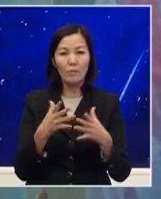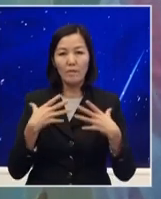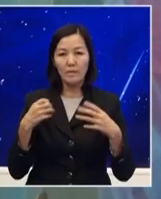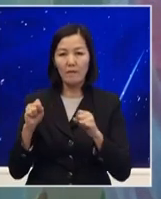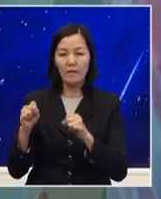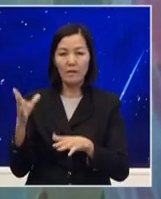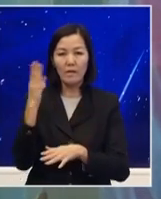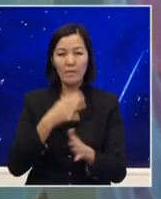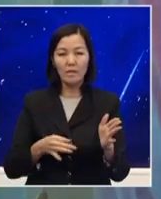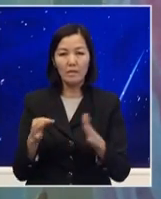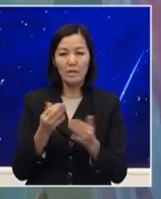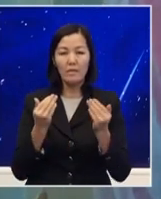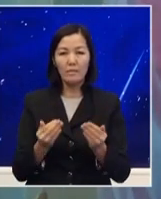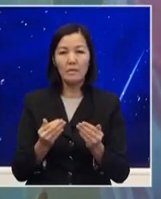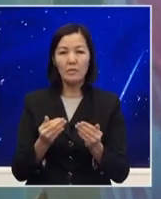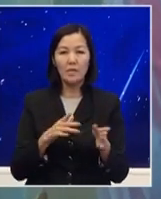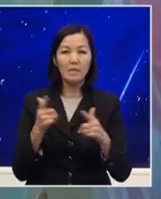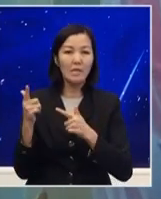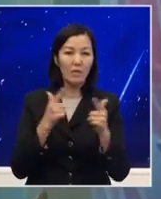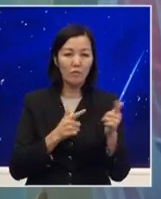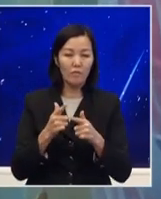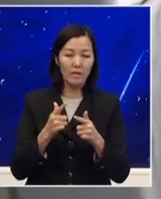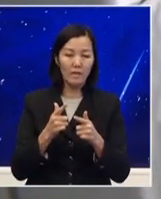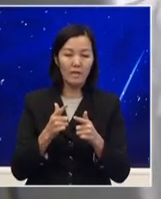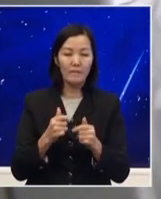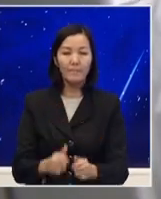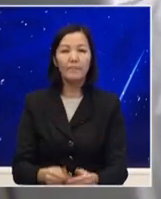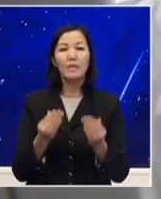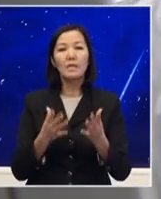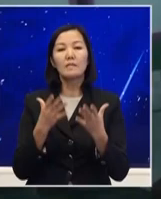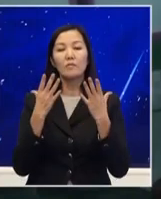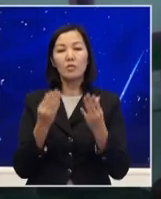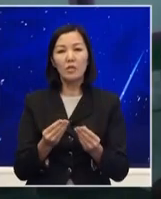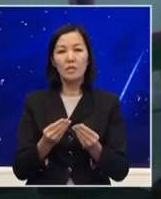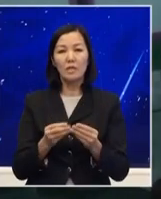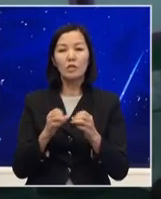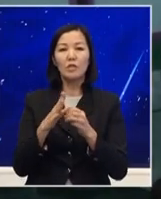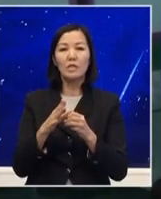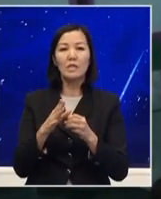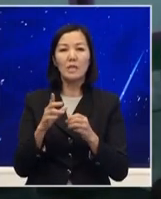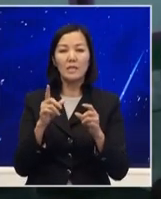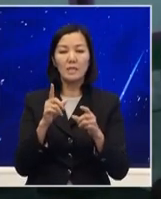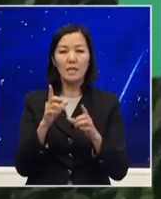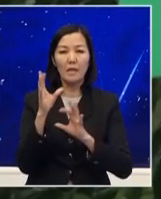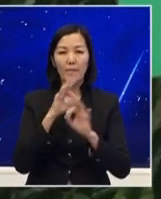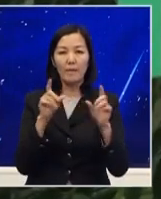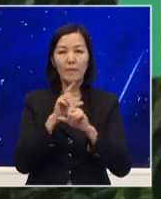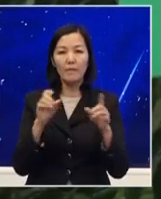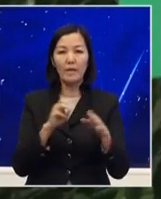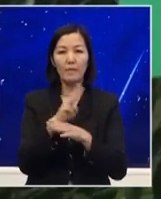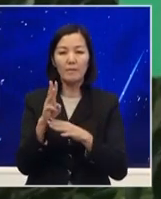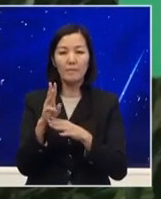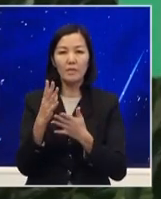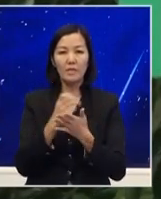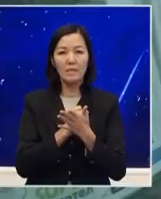здравоохранения Алматинской области, мы сейчас готовы ко второй волне. На сегодня 14 местных аптек Капчагая полностью обеспечены